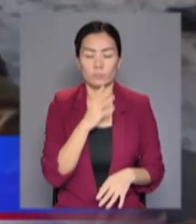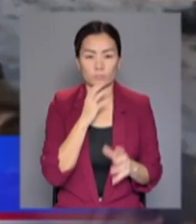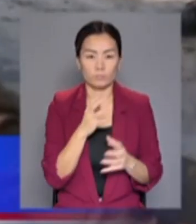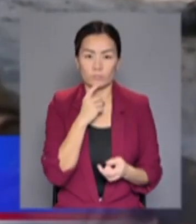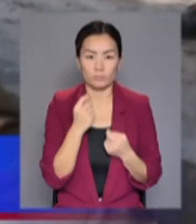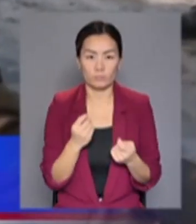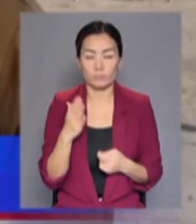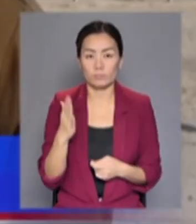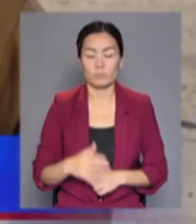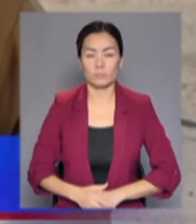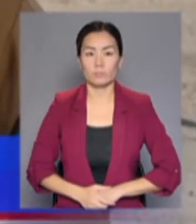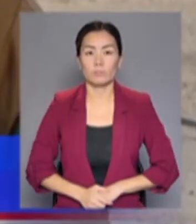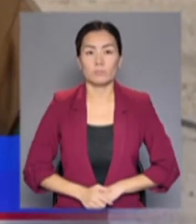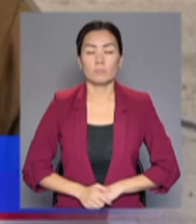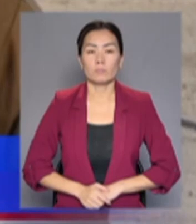соблюдение безопасности.